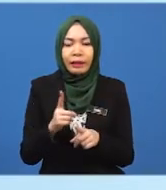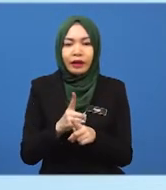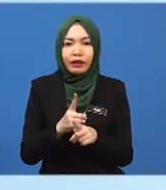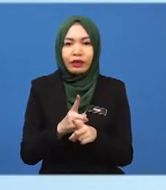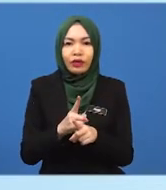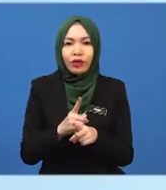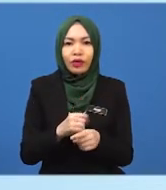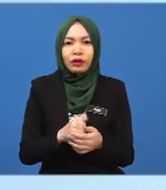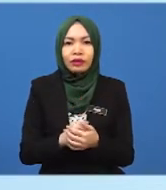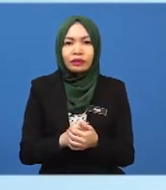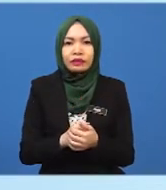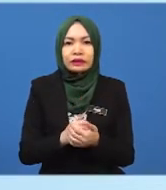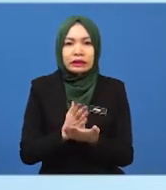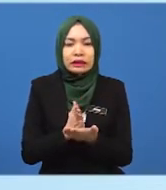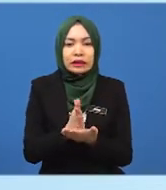Selanjutnya.